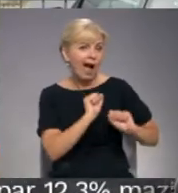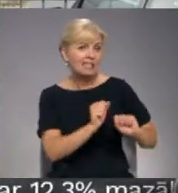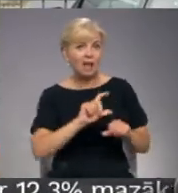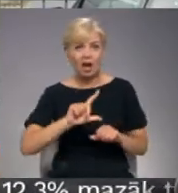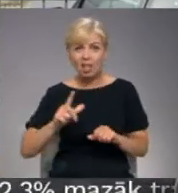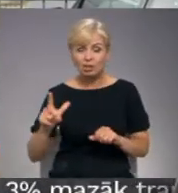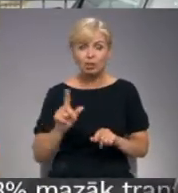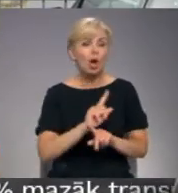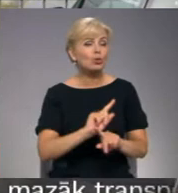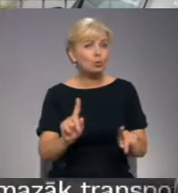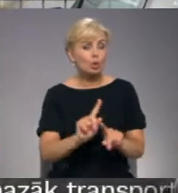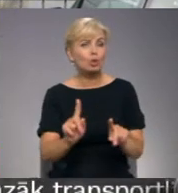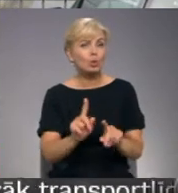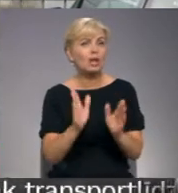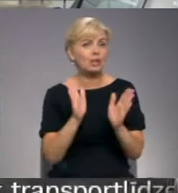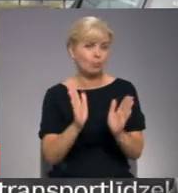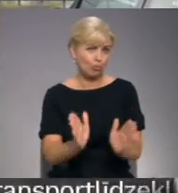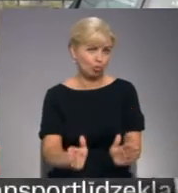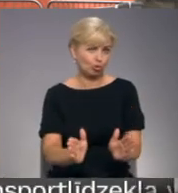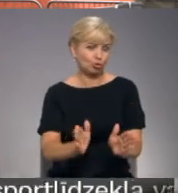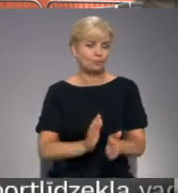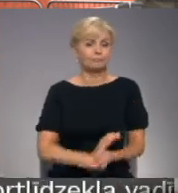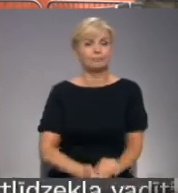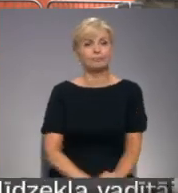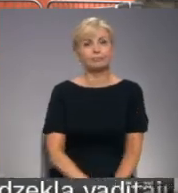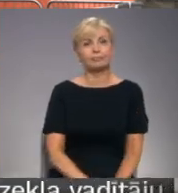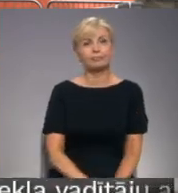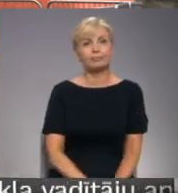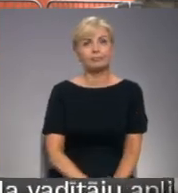aizsarglīdzekļiem tūlīt būšot. Vita Anstrate, Ainis Kupčs, Latvijas televīzija.